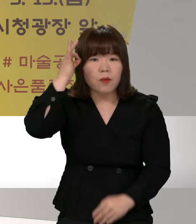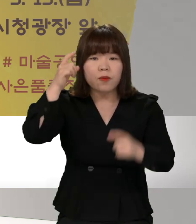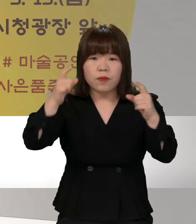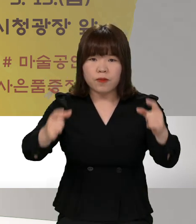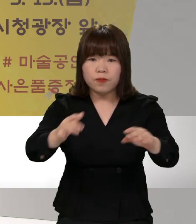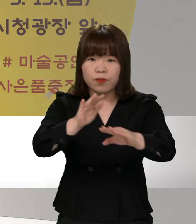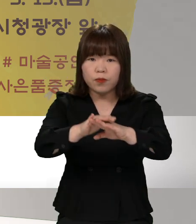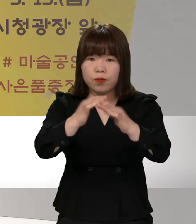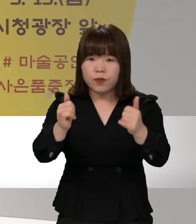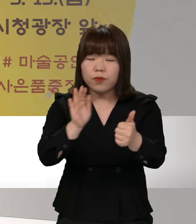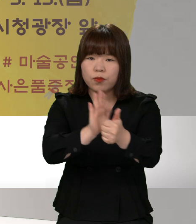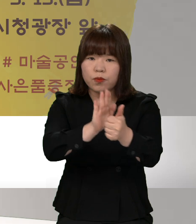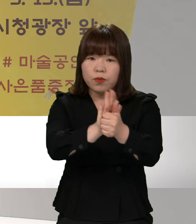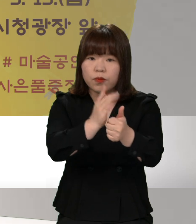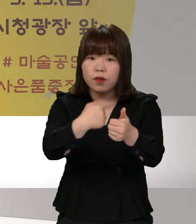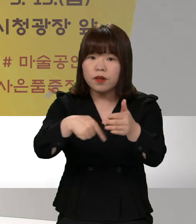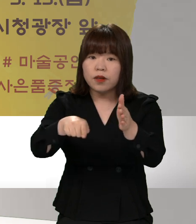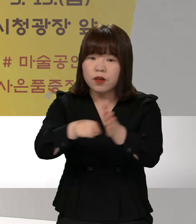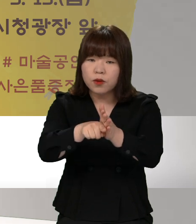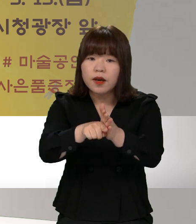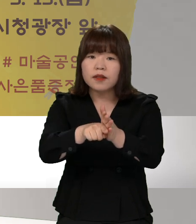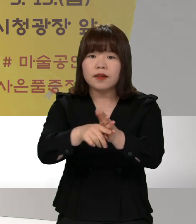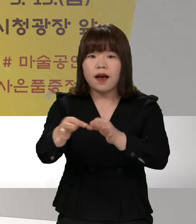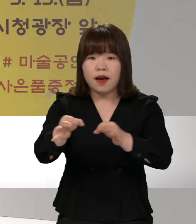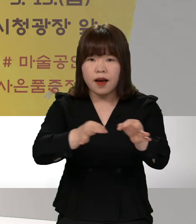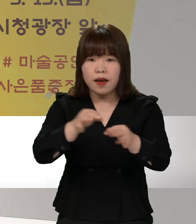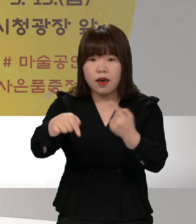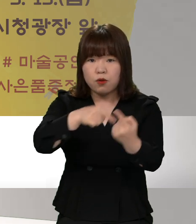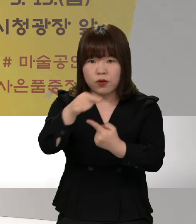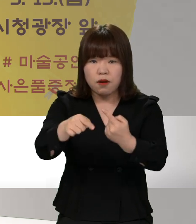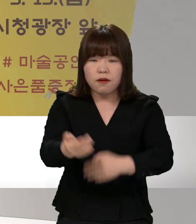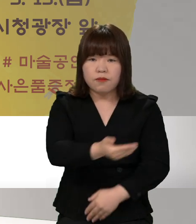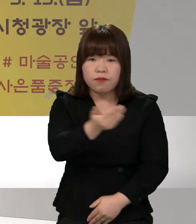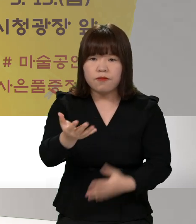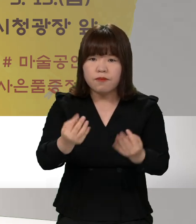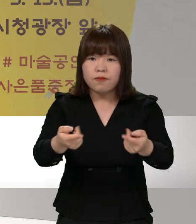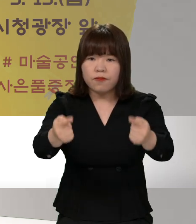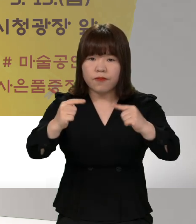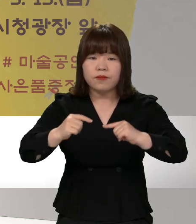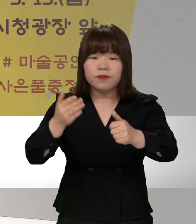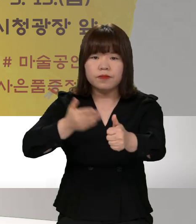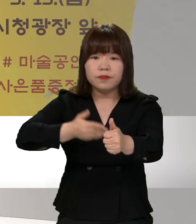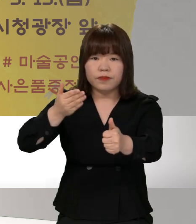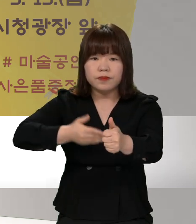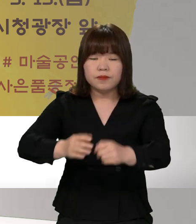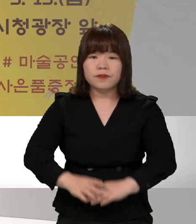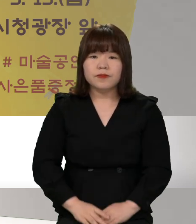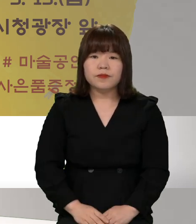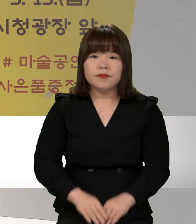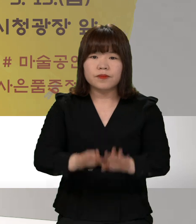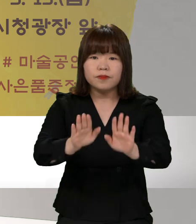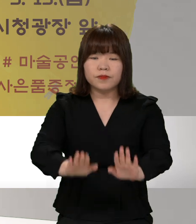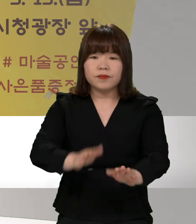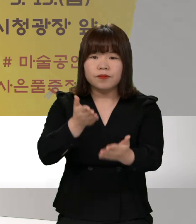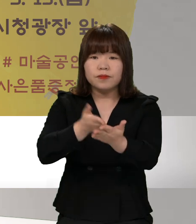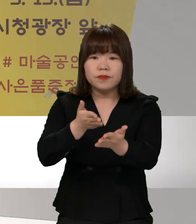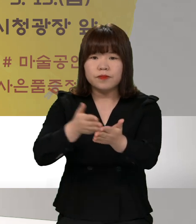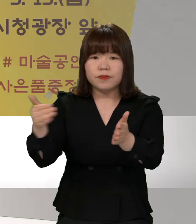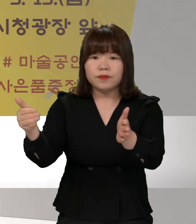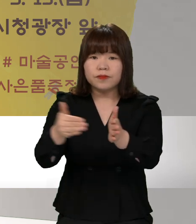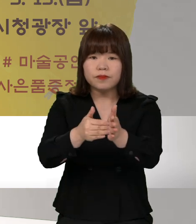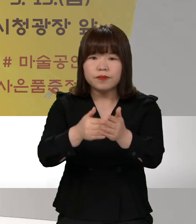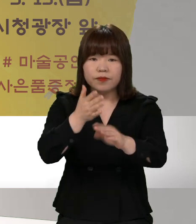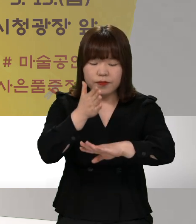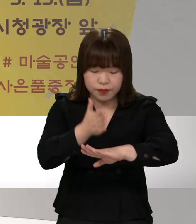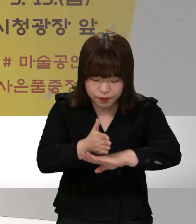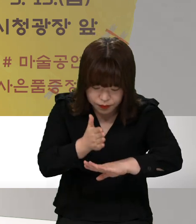지역 농가와 상생하는 추석 마지 포항시 직거래 장터에서 풍성한 한가위 준비하시면 좋겠습니다 이번 주 준비한 소식은